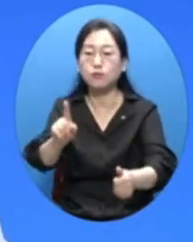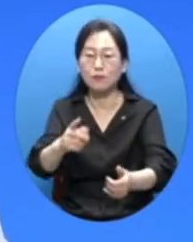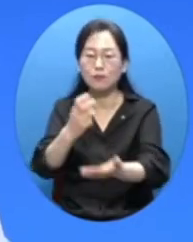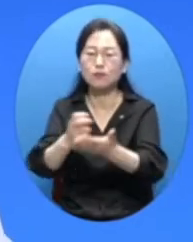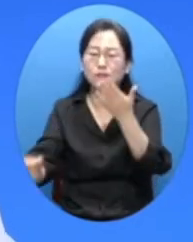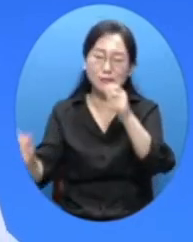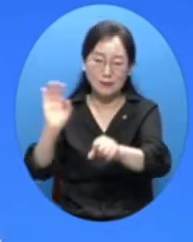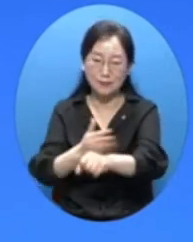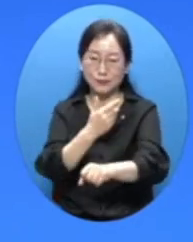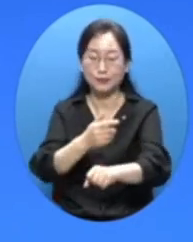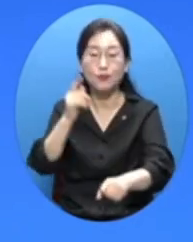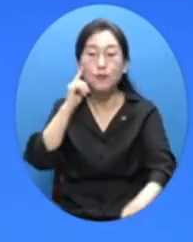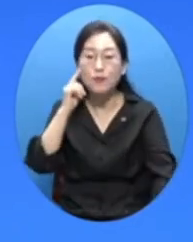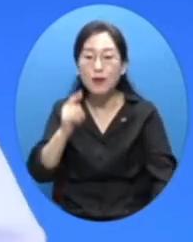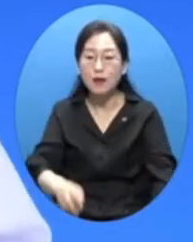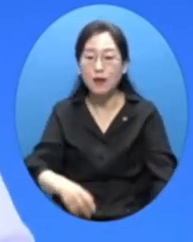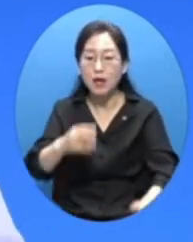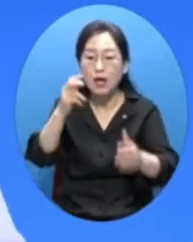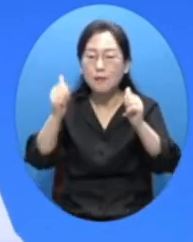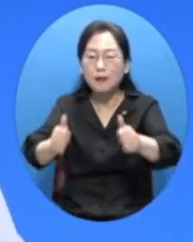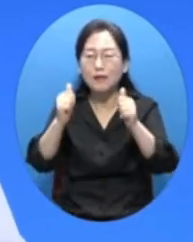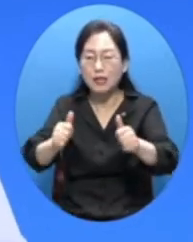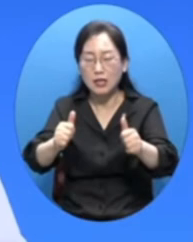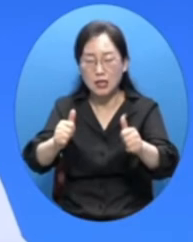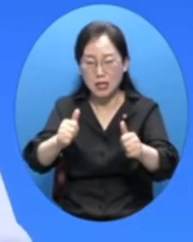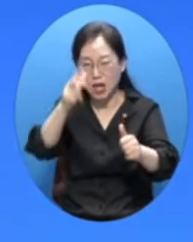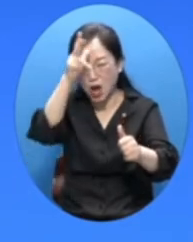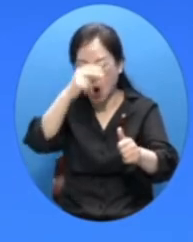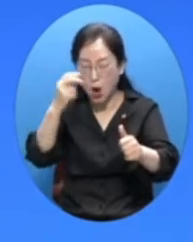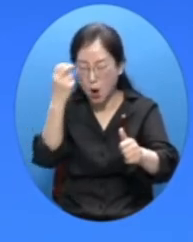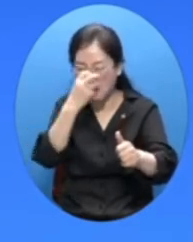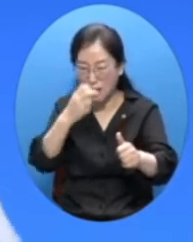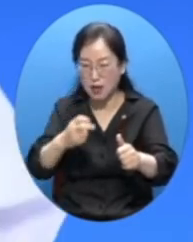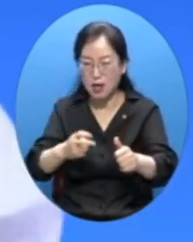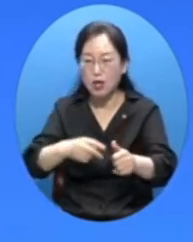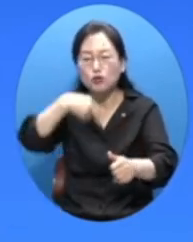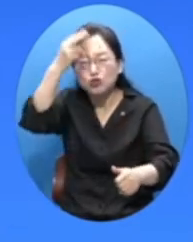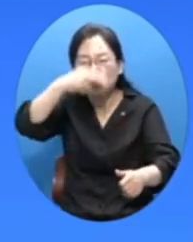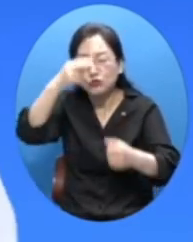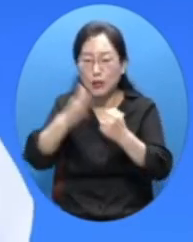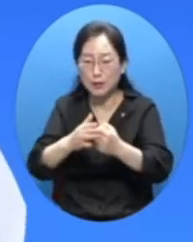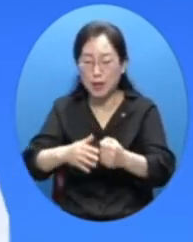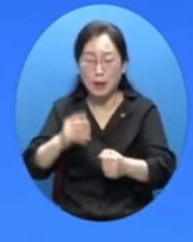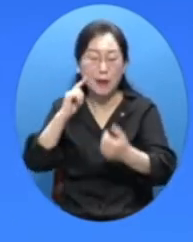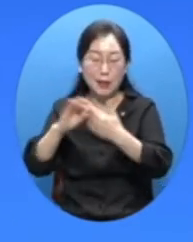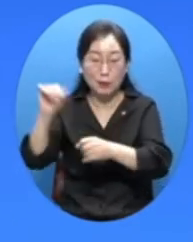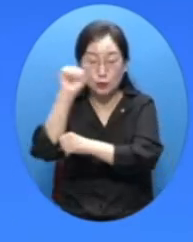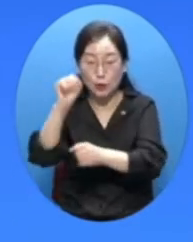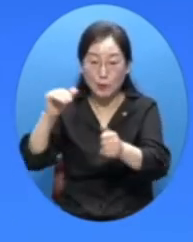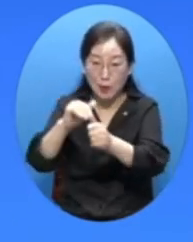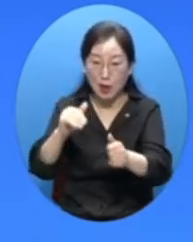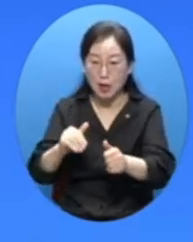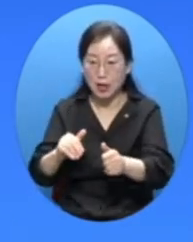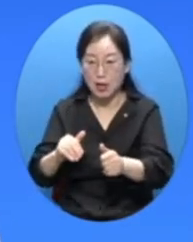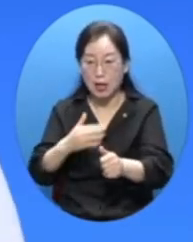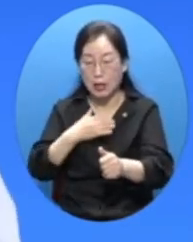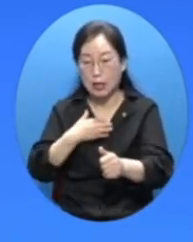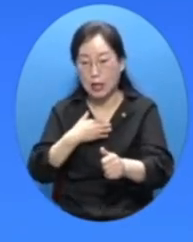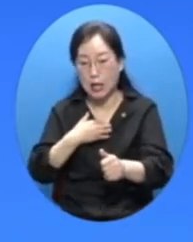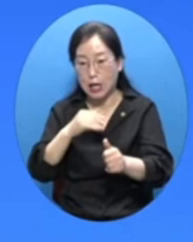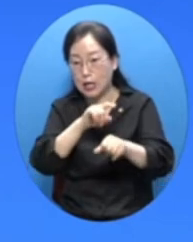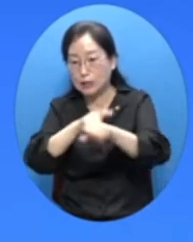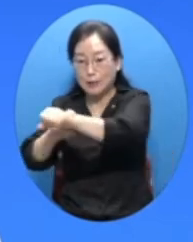했더니 판검사들도 술을 많이 먹는 것 같아요. 그러니까 자기들 법을 해놓으면 자기들 잡히니까 못 고치는 것 같아요. 죄송합니다. 법을 전공하셨는데